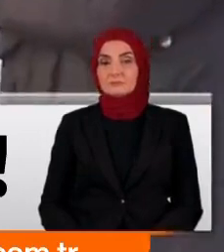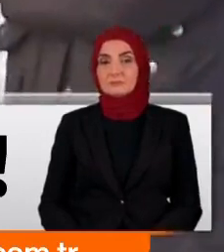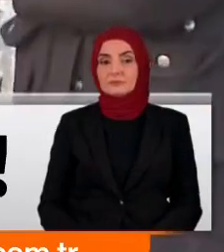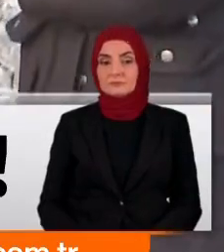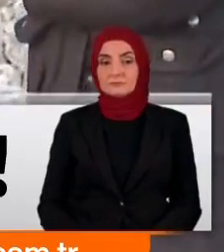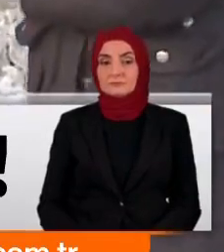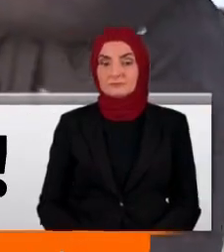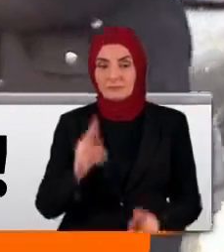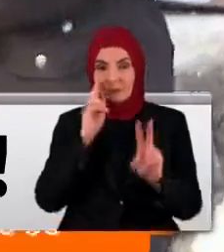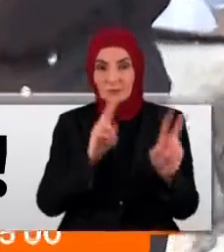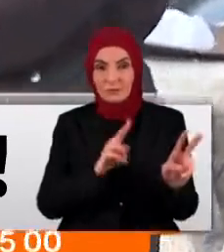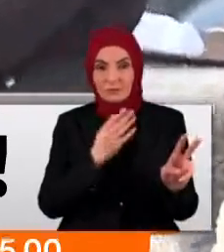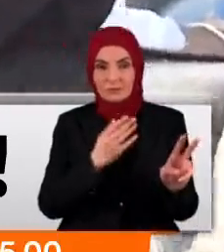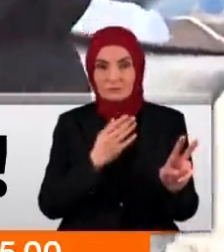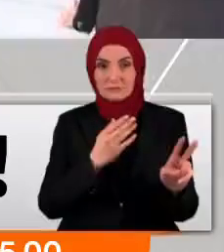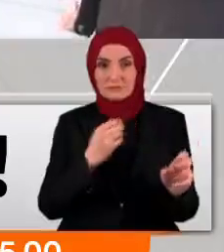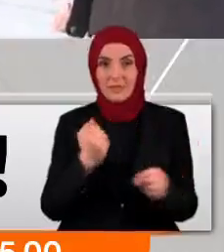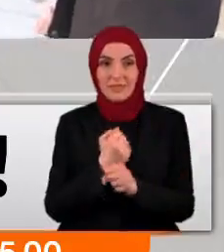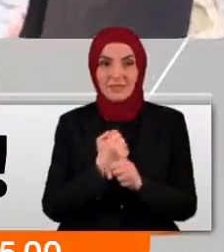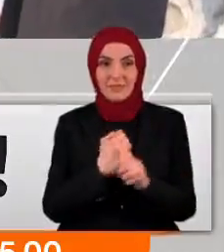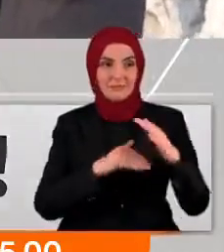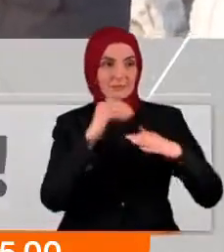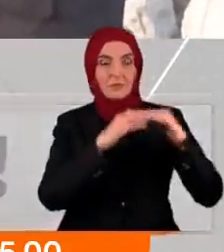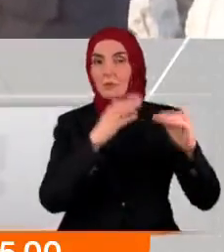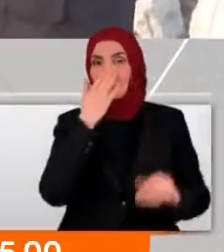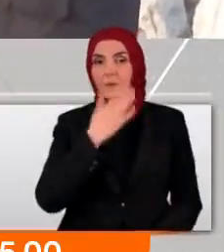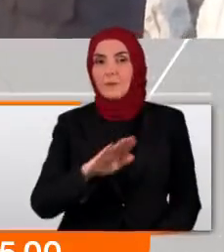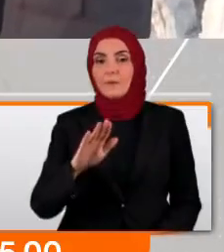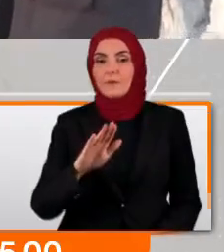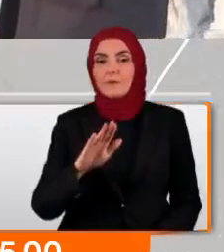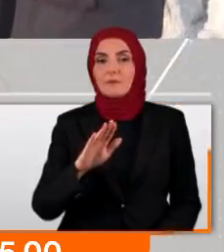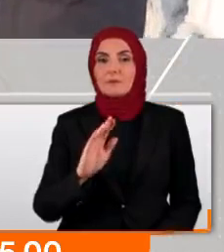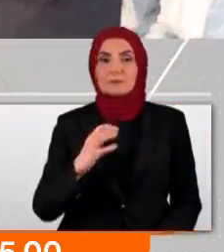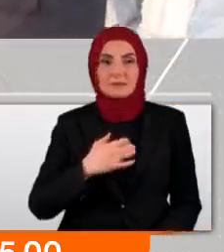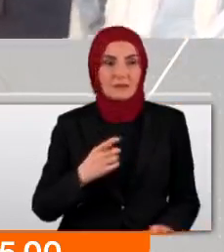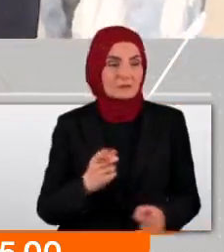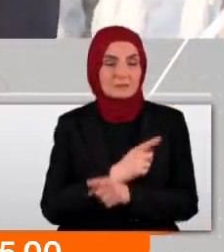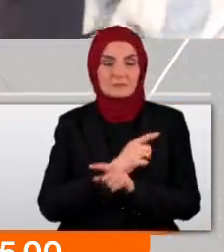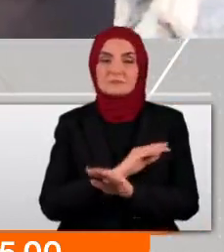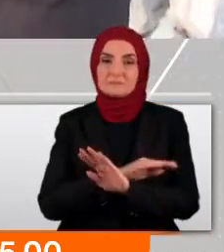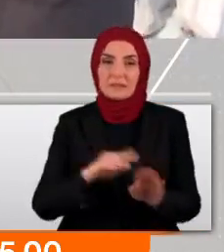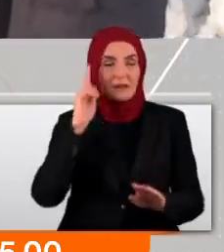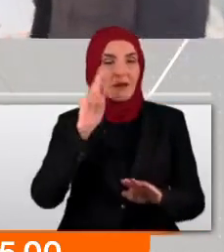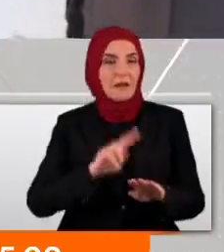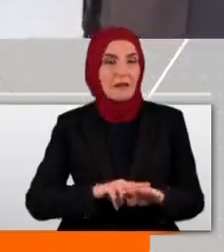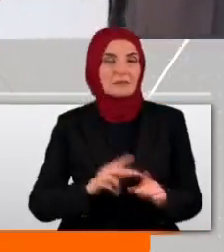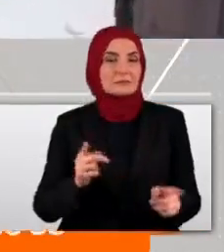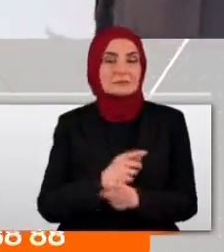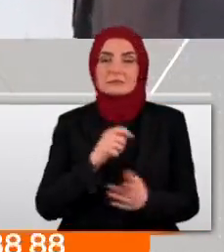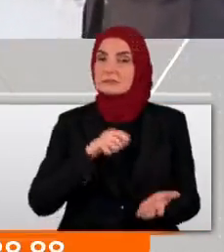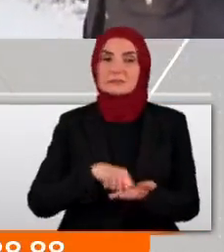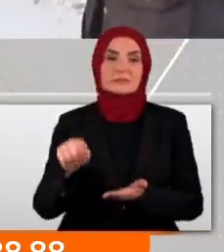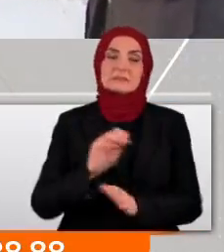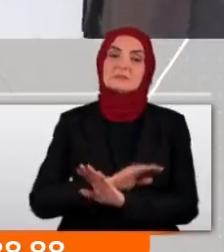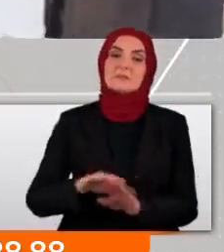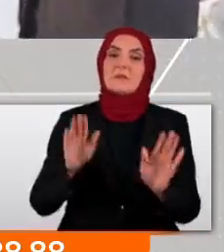İşte daha görüyorsunuz, taş taş üstünde kalmadı, yok. Varlıklar gitti, anılar da bitti. Yani anılar da silindi gitti, kalmadı